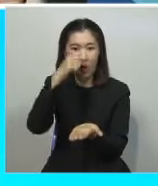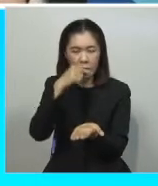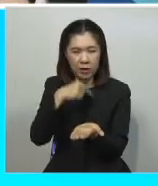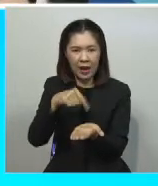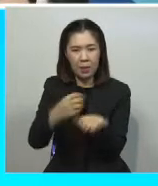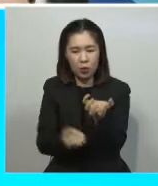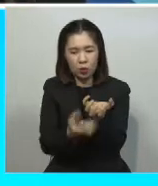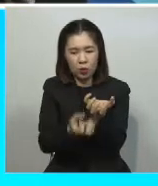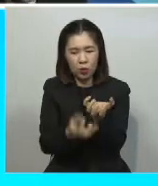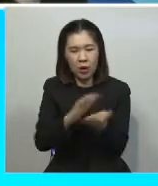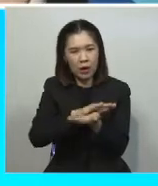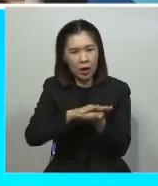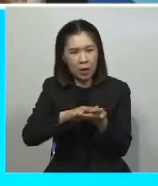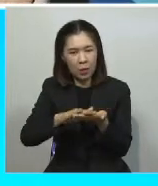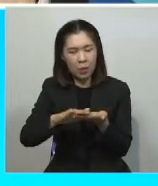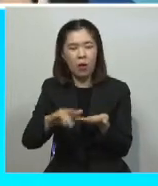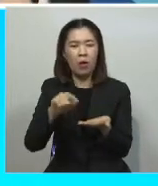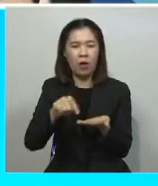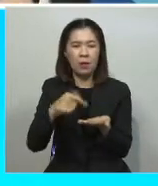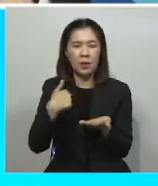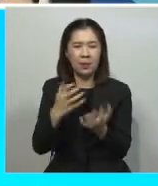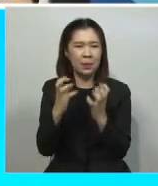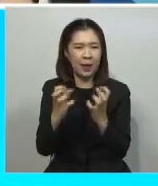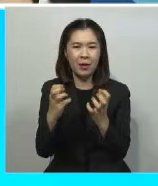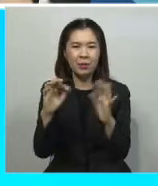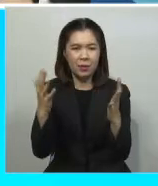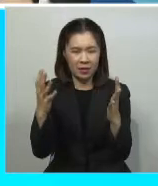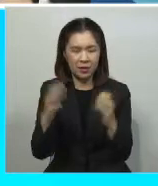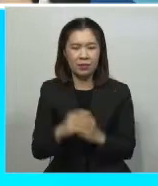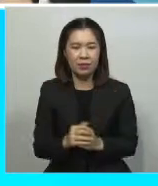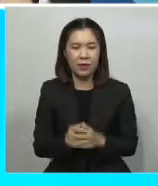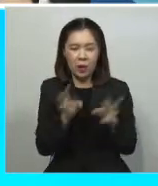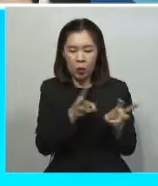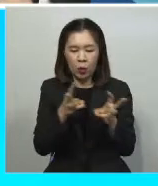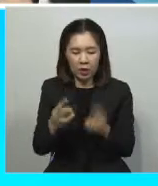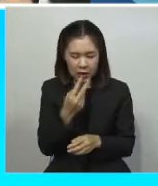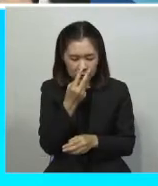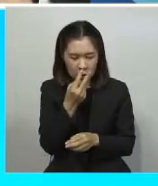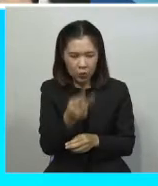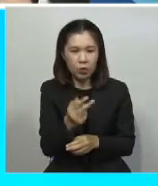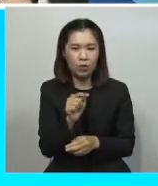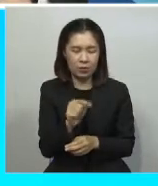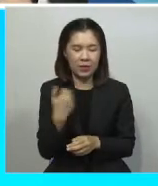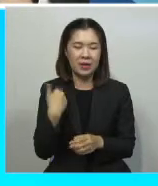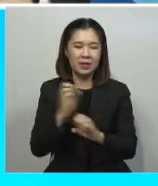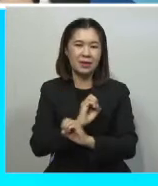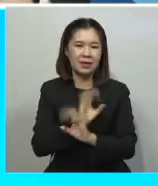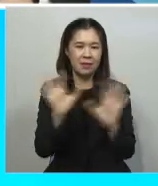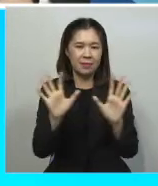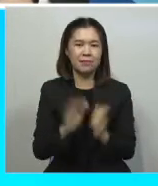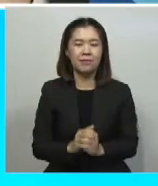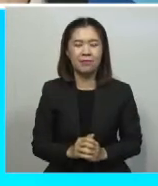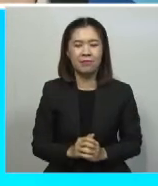ลากดลงไปก็จะไม่เป็นไตนะครับถ้าใครเคยเห็นวิธีการตรวจสอบข้าวทางกายภาพของเราเนี่ยก็จะเห็นชัดเจนนะครับ